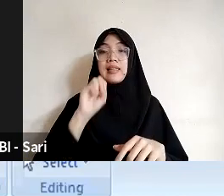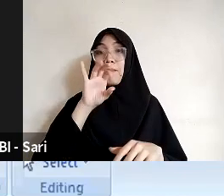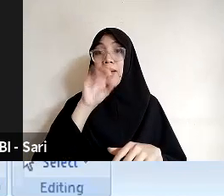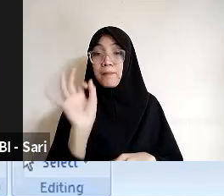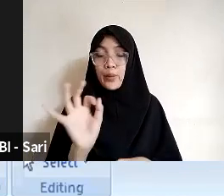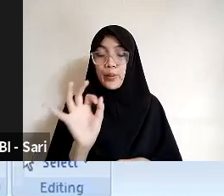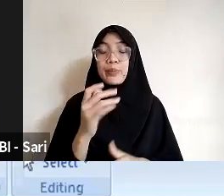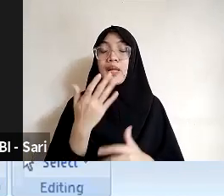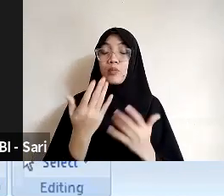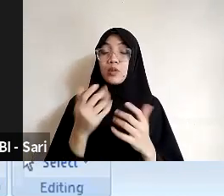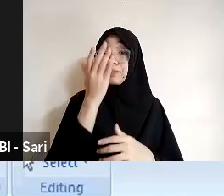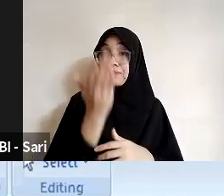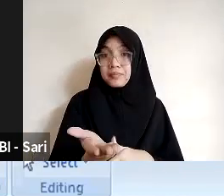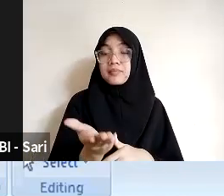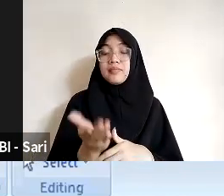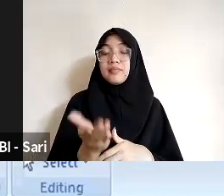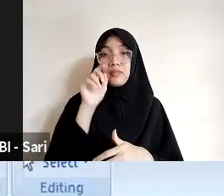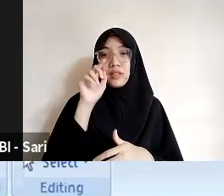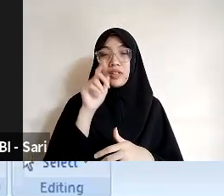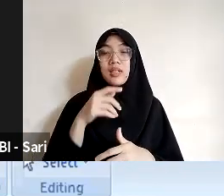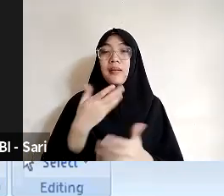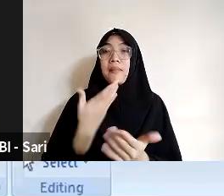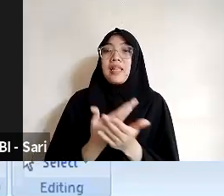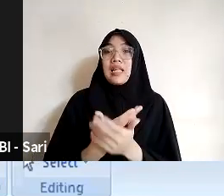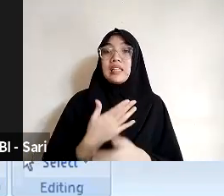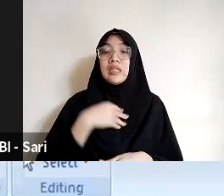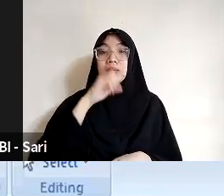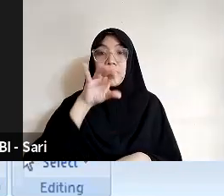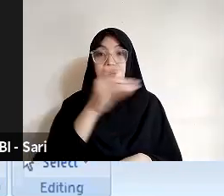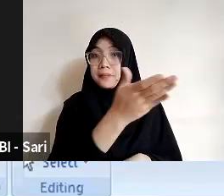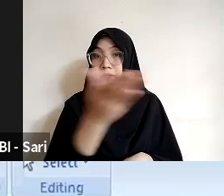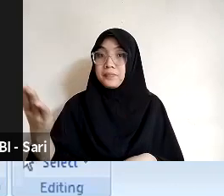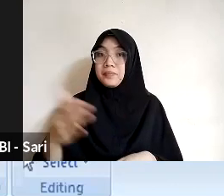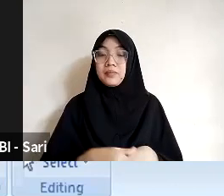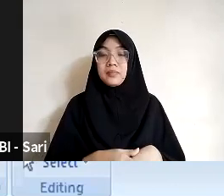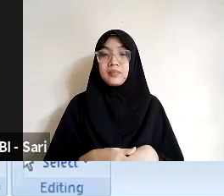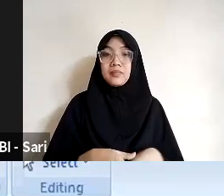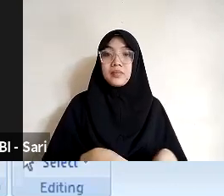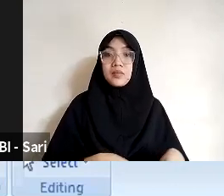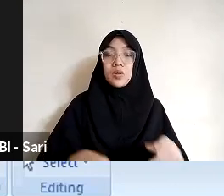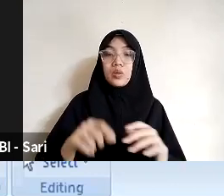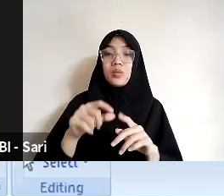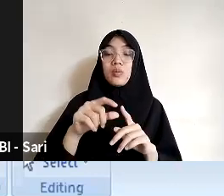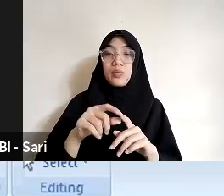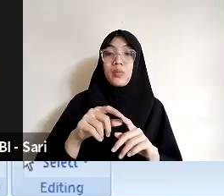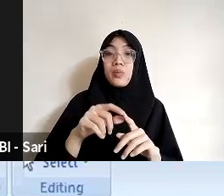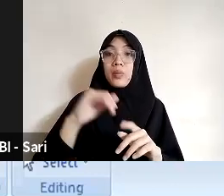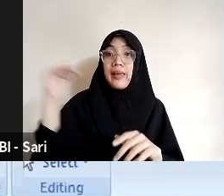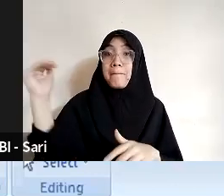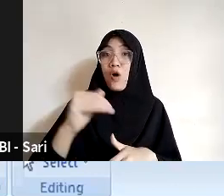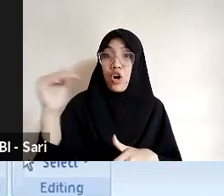barangkali justru jatah untuk saya menyampaikan ini. Nah, poin untuk impor ini